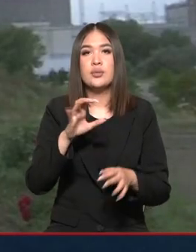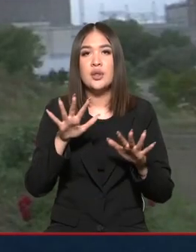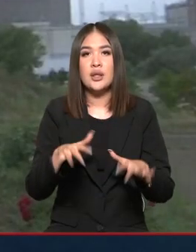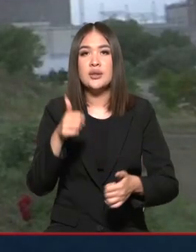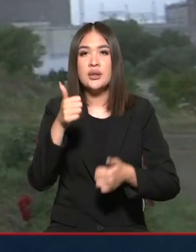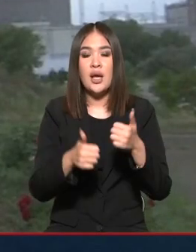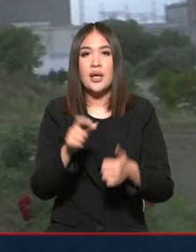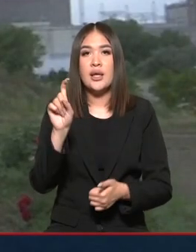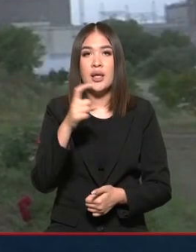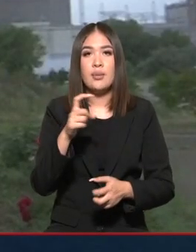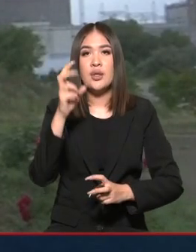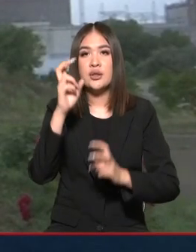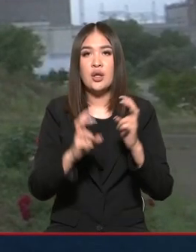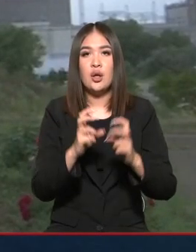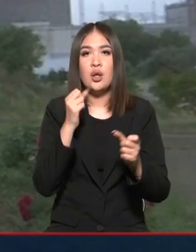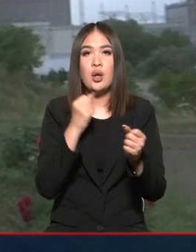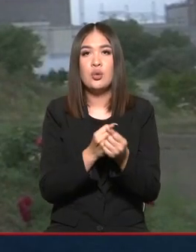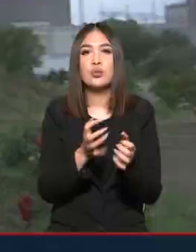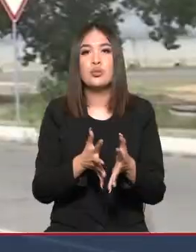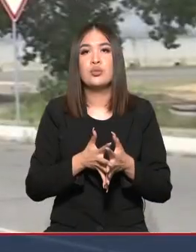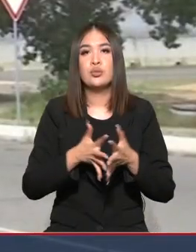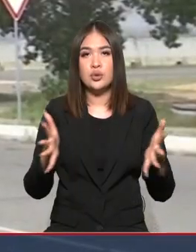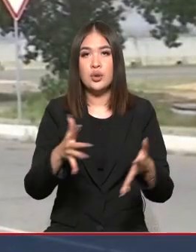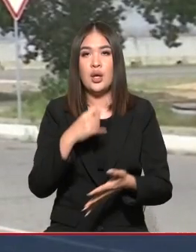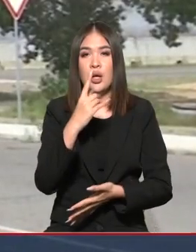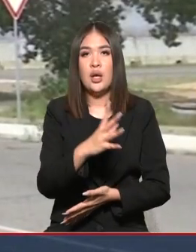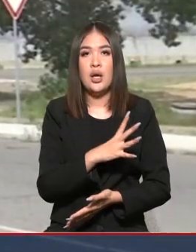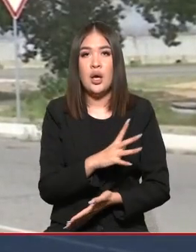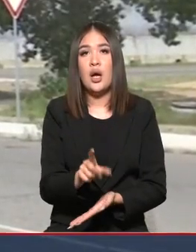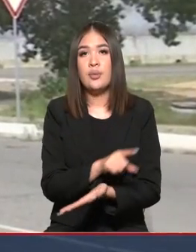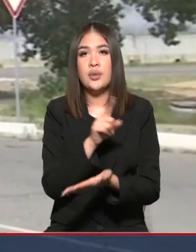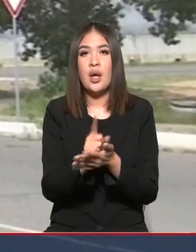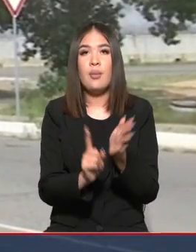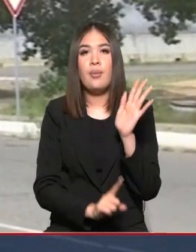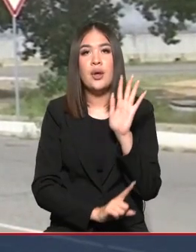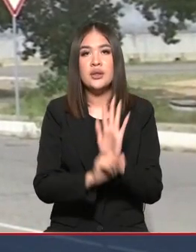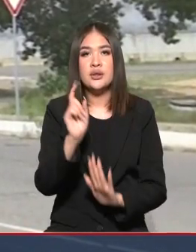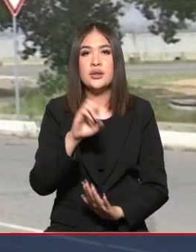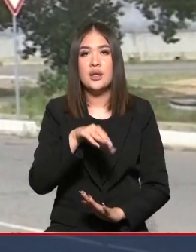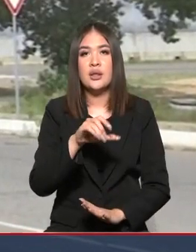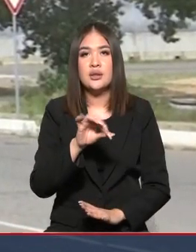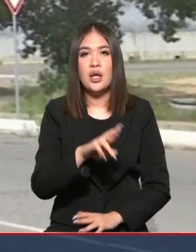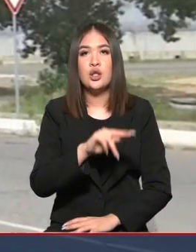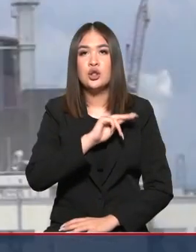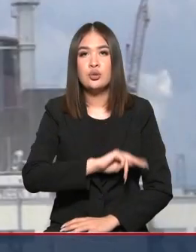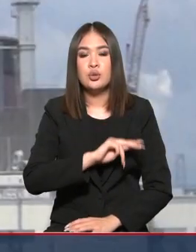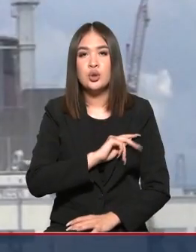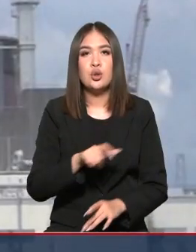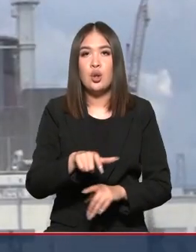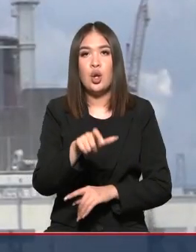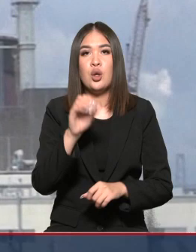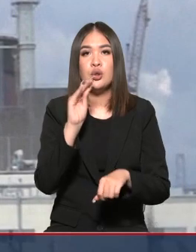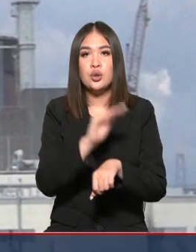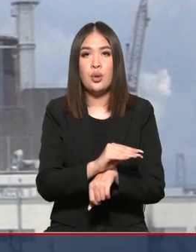салыстырғанда химия зауыттарында апаттар көбірек болатыны тағы бар. Әрине, бастапқы кезеңде станциялардың жұмысын жолға қою үшін